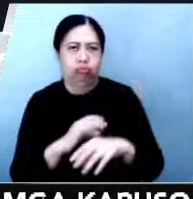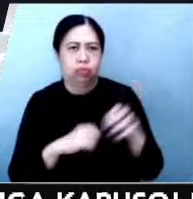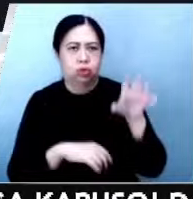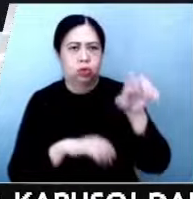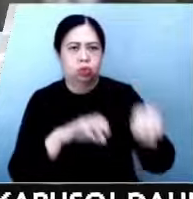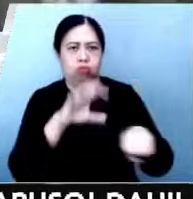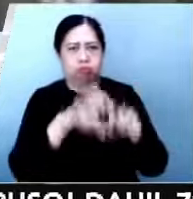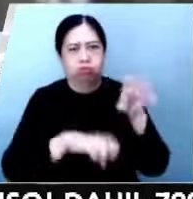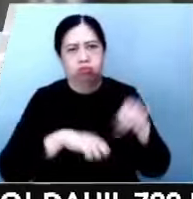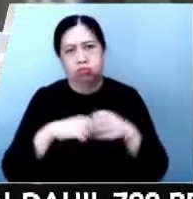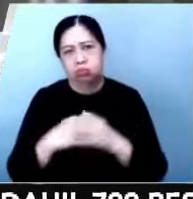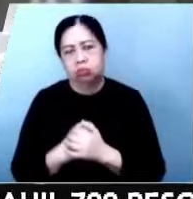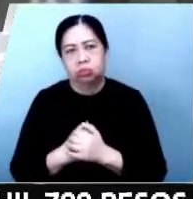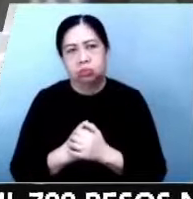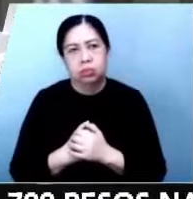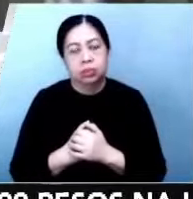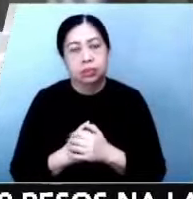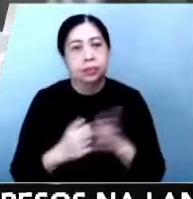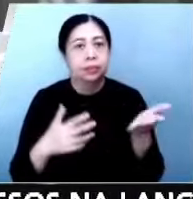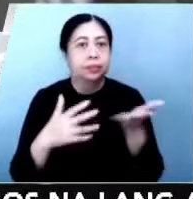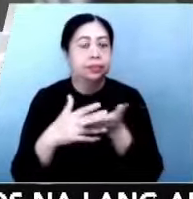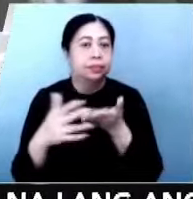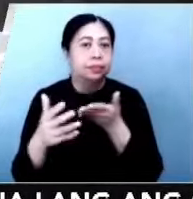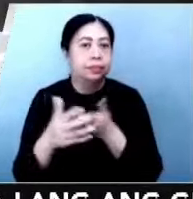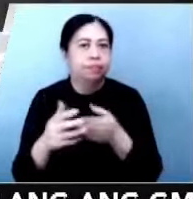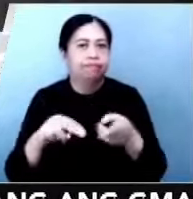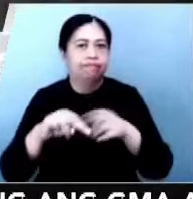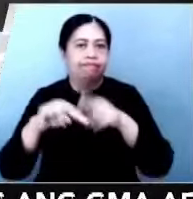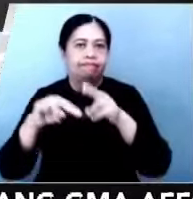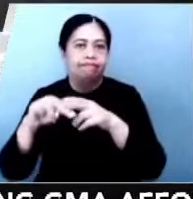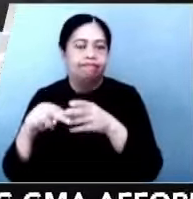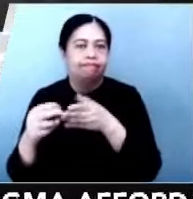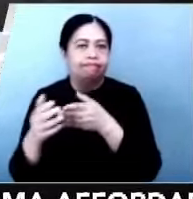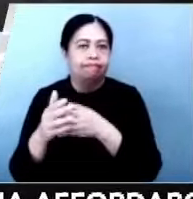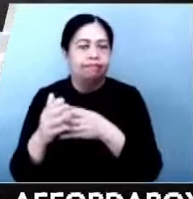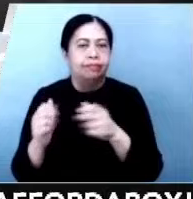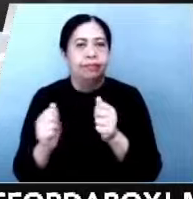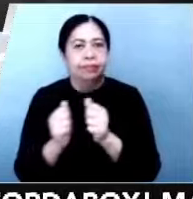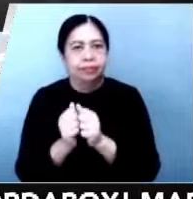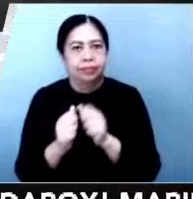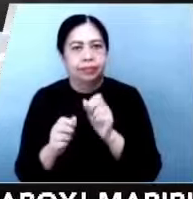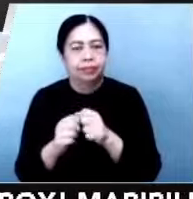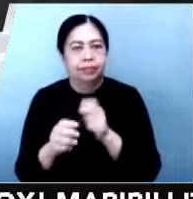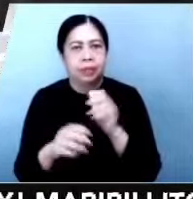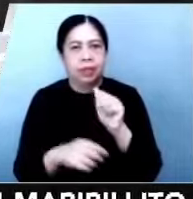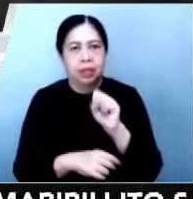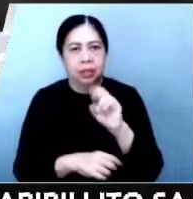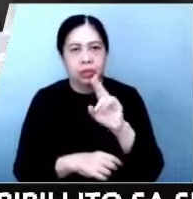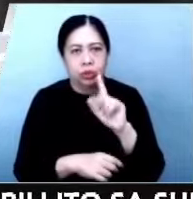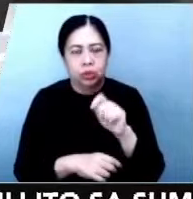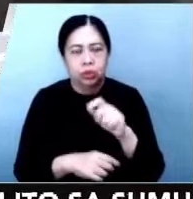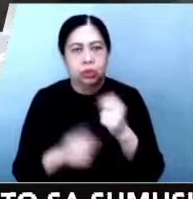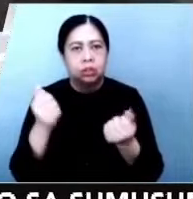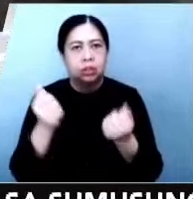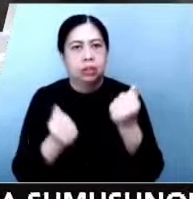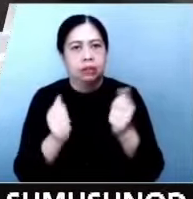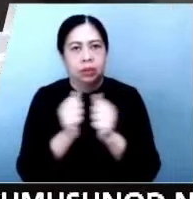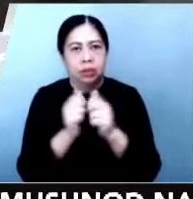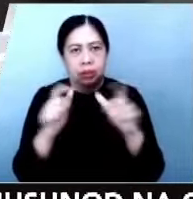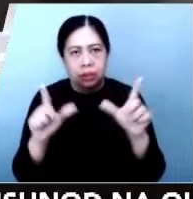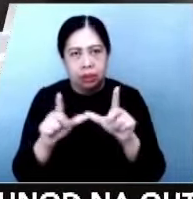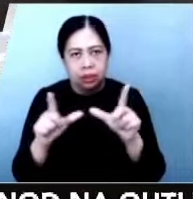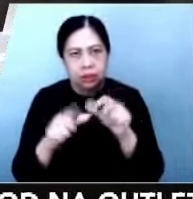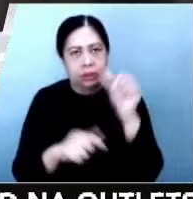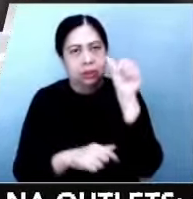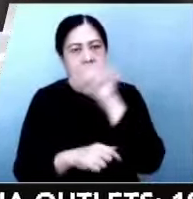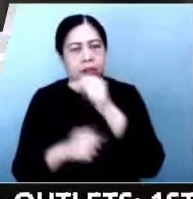doon. Sinampan siya ng patong-patong na reklamo. Kabilang na ang direct assault, driving without license, drunk driving